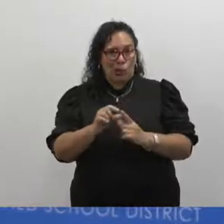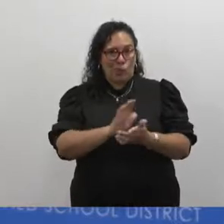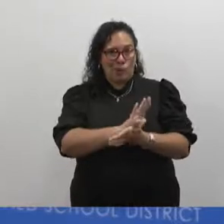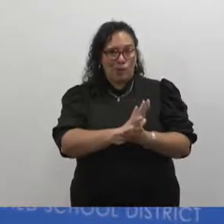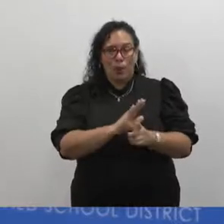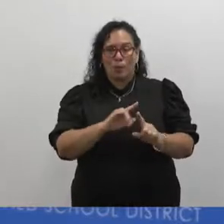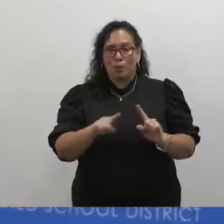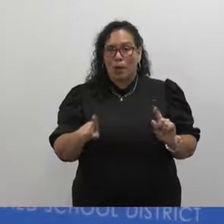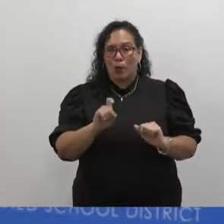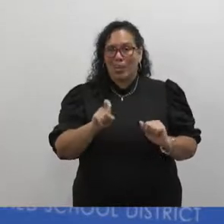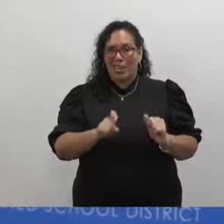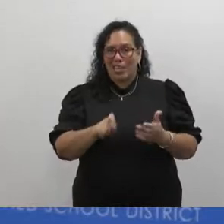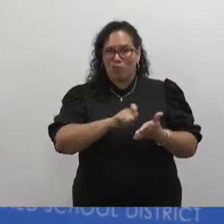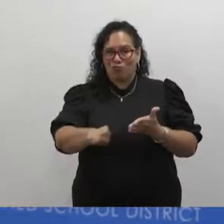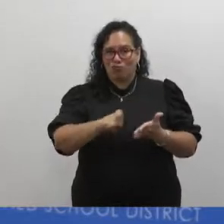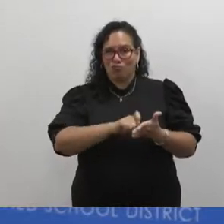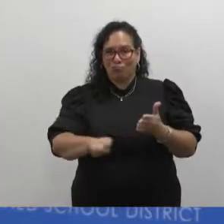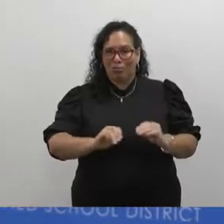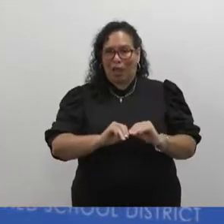lực,